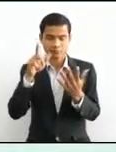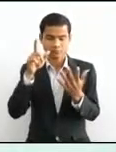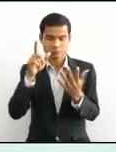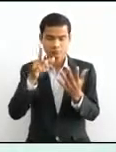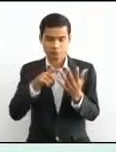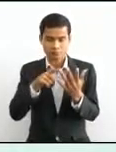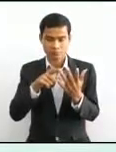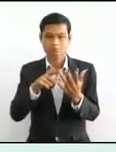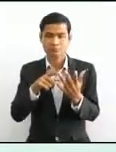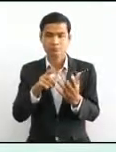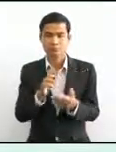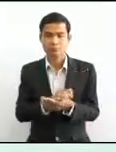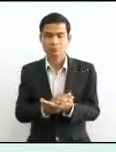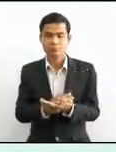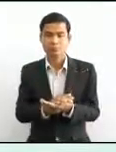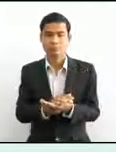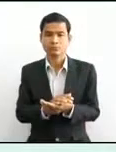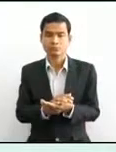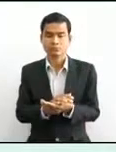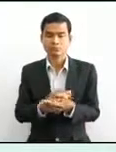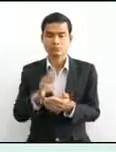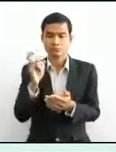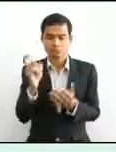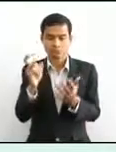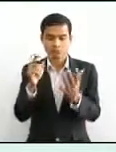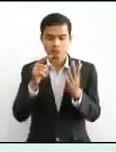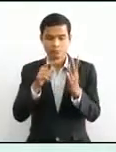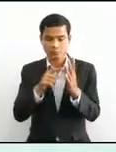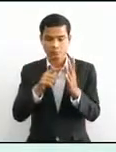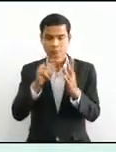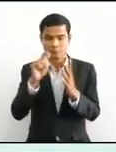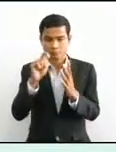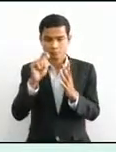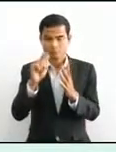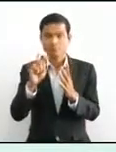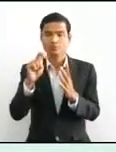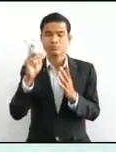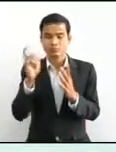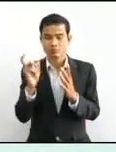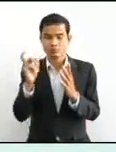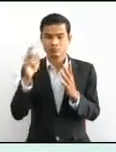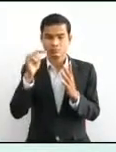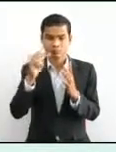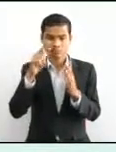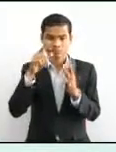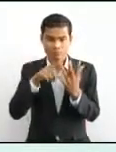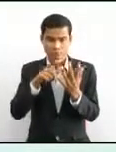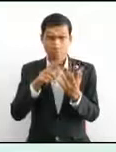tọt muối phong pho phong toàn này con một đoạn